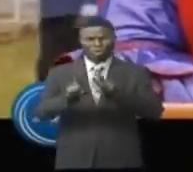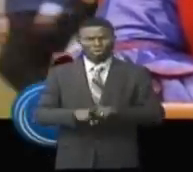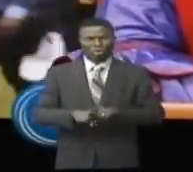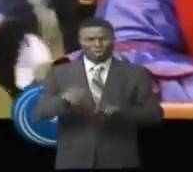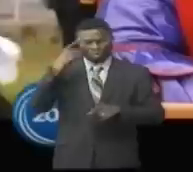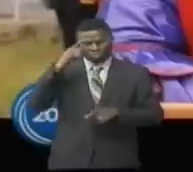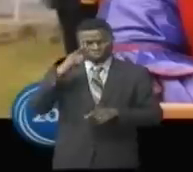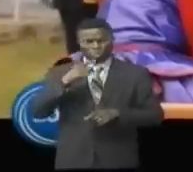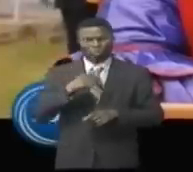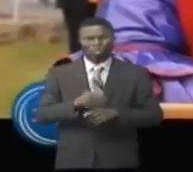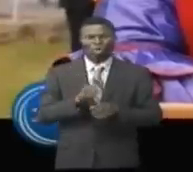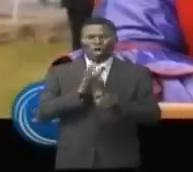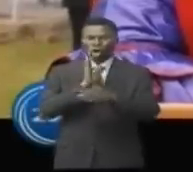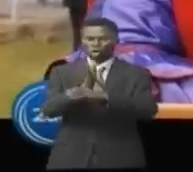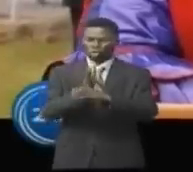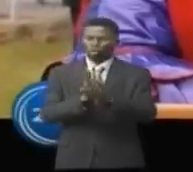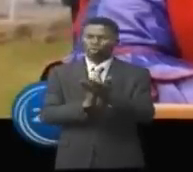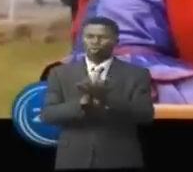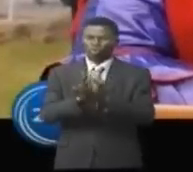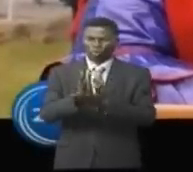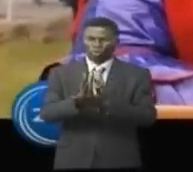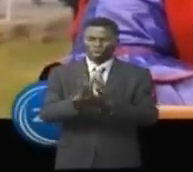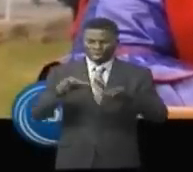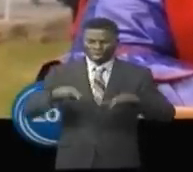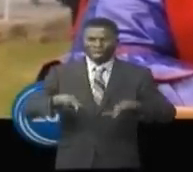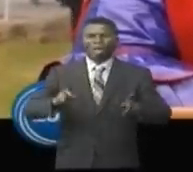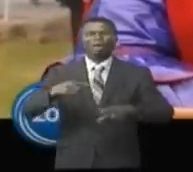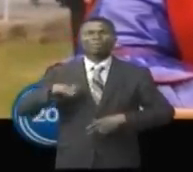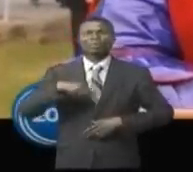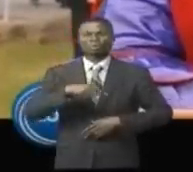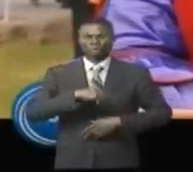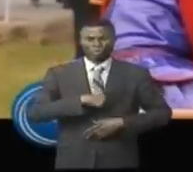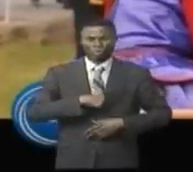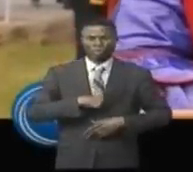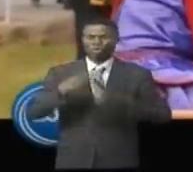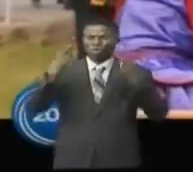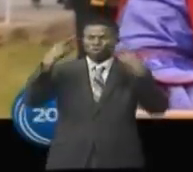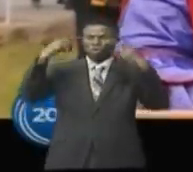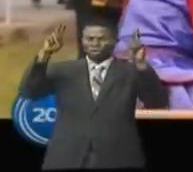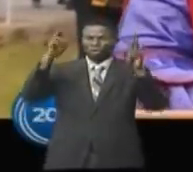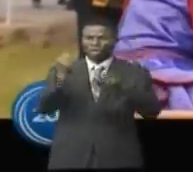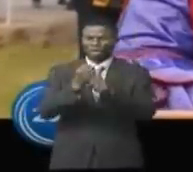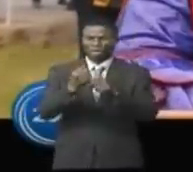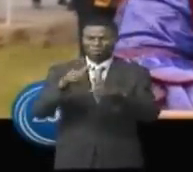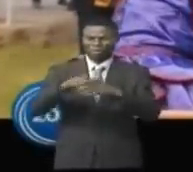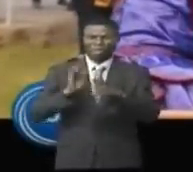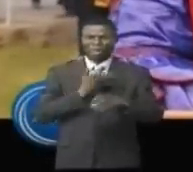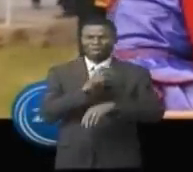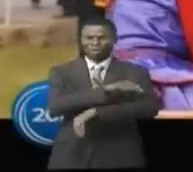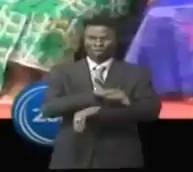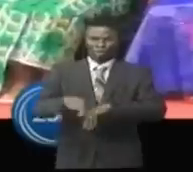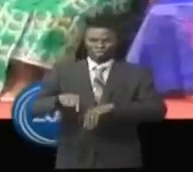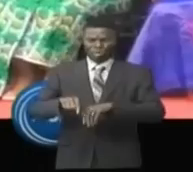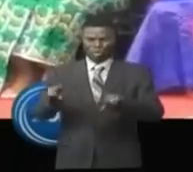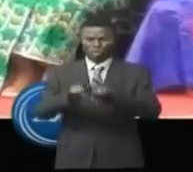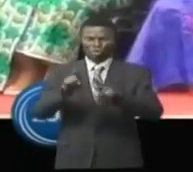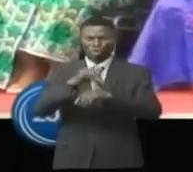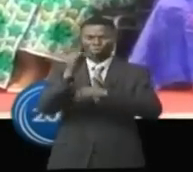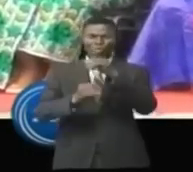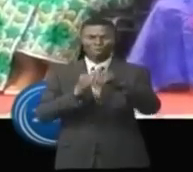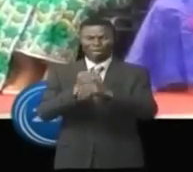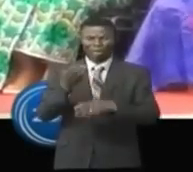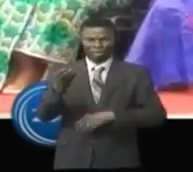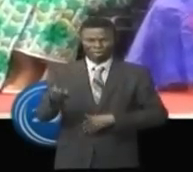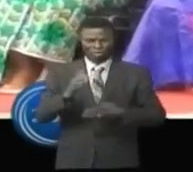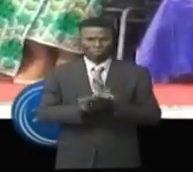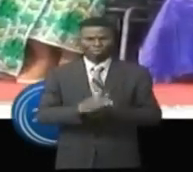pertinentes orientations qui nous permettent de parvenir aux objectifs du ministère dont j'ai la charge. Organisée par les